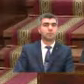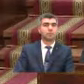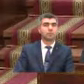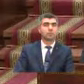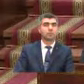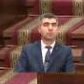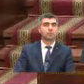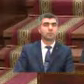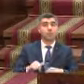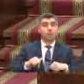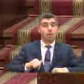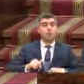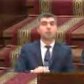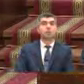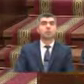سيد الوزيرة،